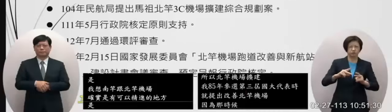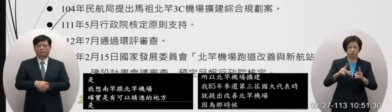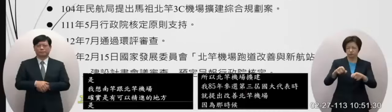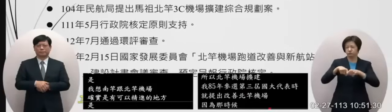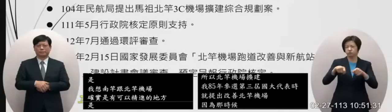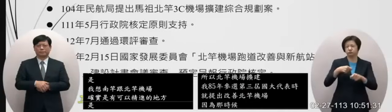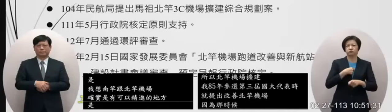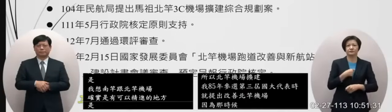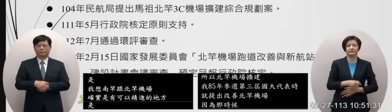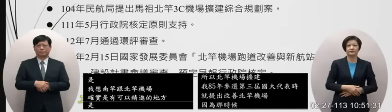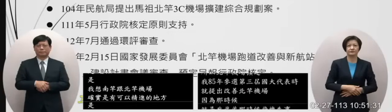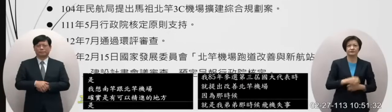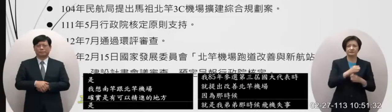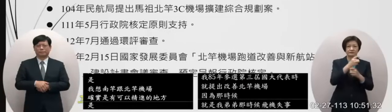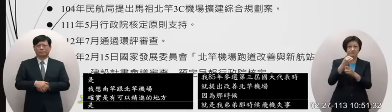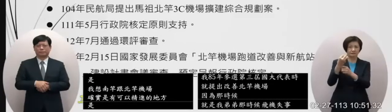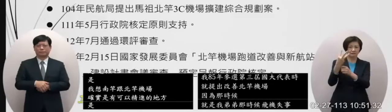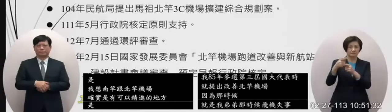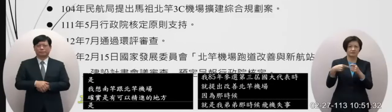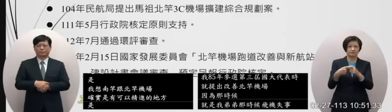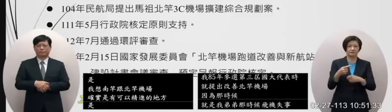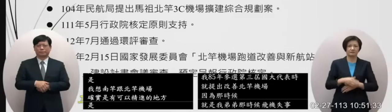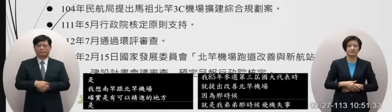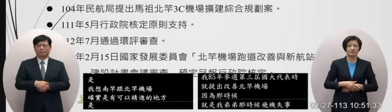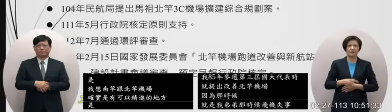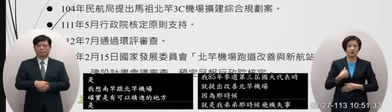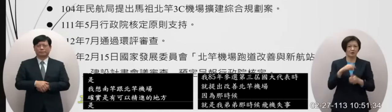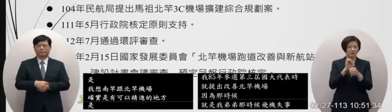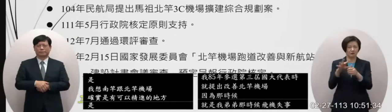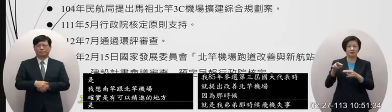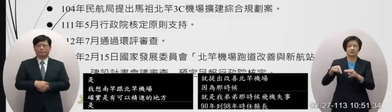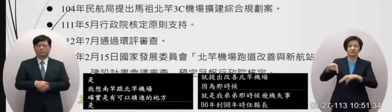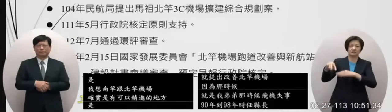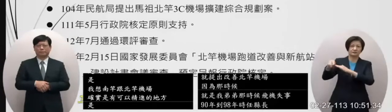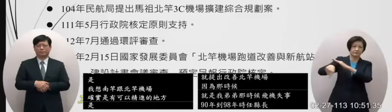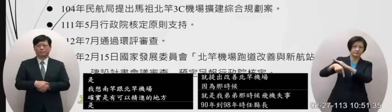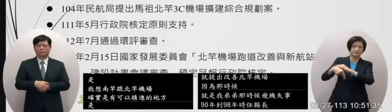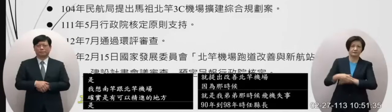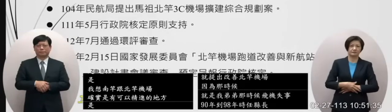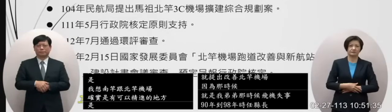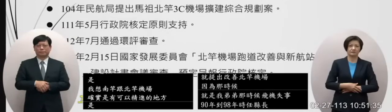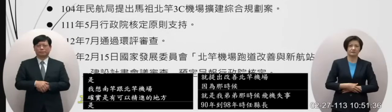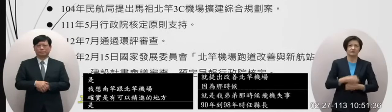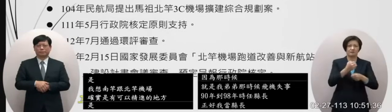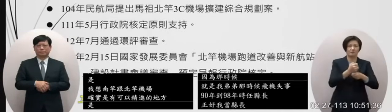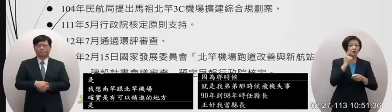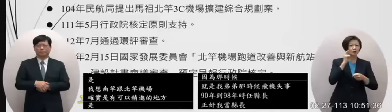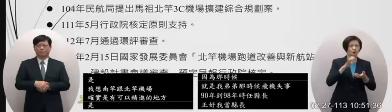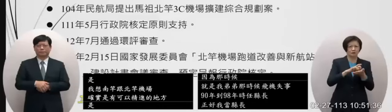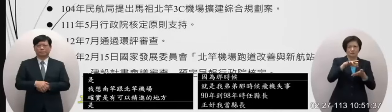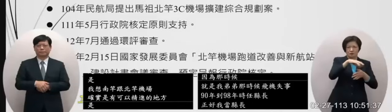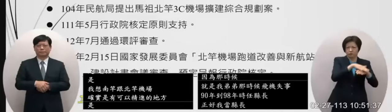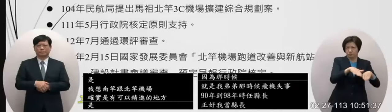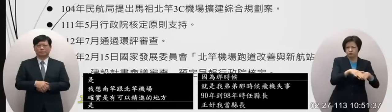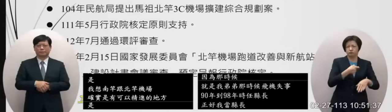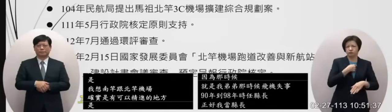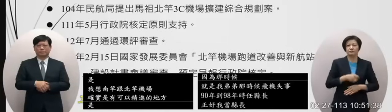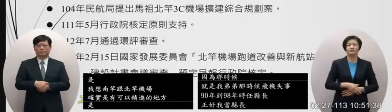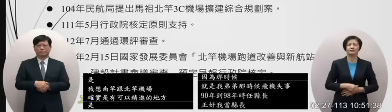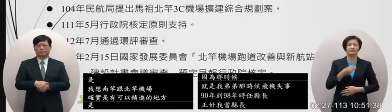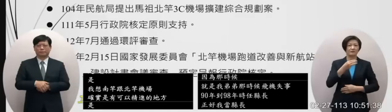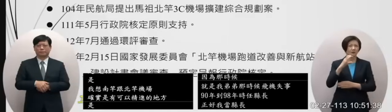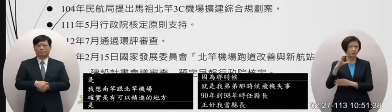方案哈。103年，学生要求行政院要给马祖一个安全的机场，山西的机